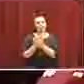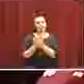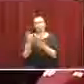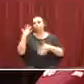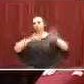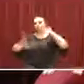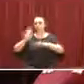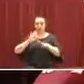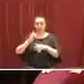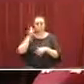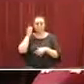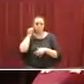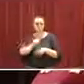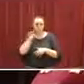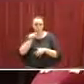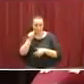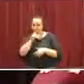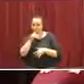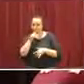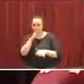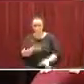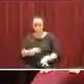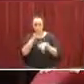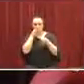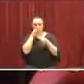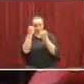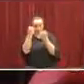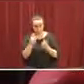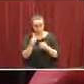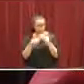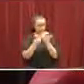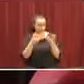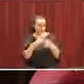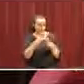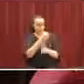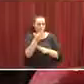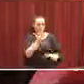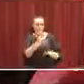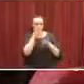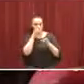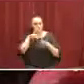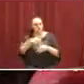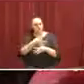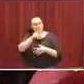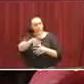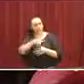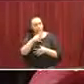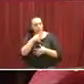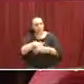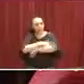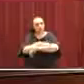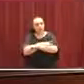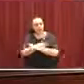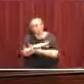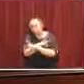una trama mafiosa que se dedicava a xuclar la sang de les institucions i dels ciutadans d'aquestes illes també, perquè aquest govern és el pitjor